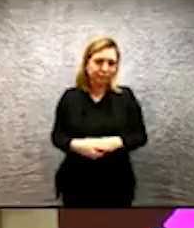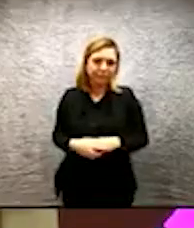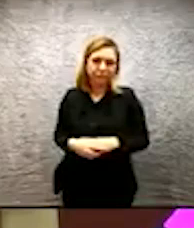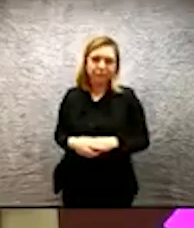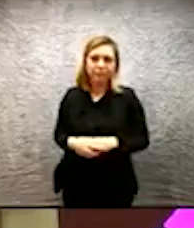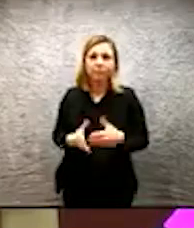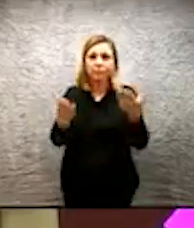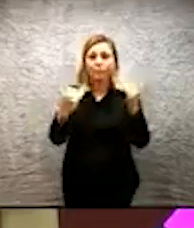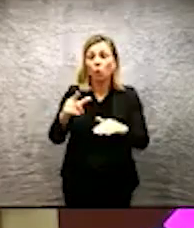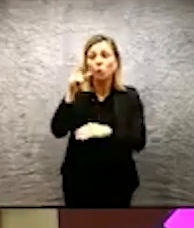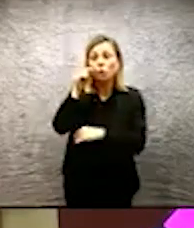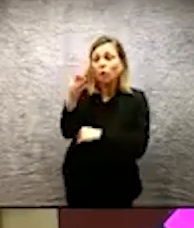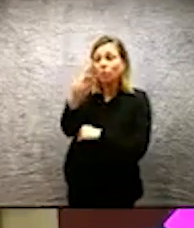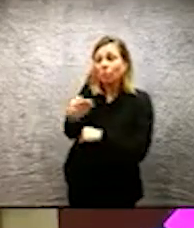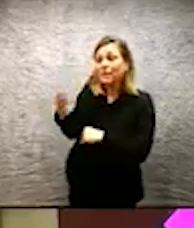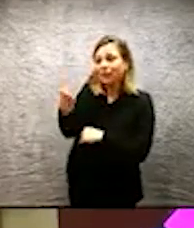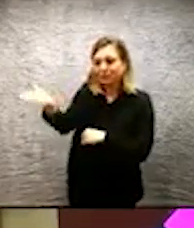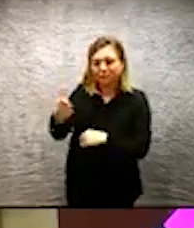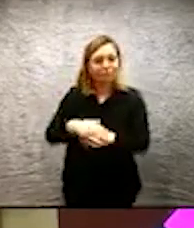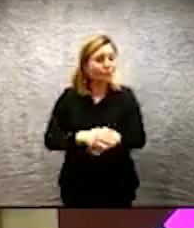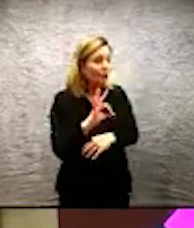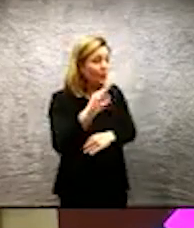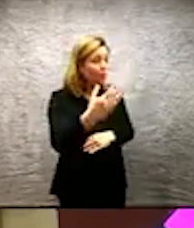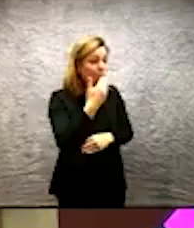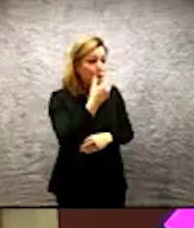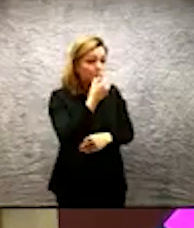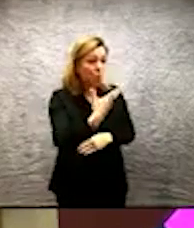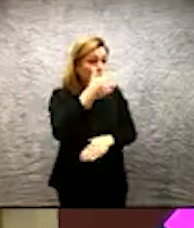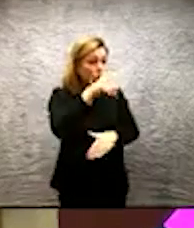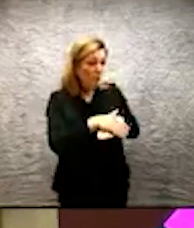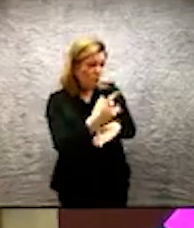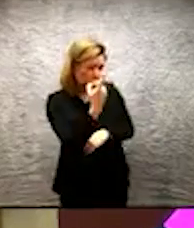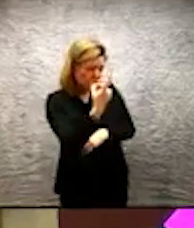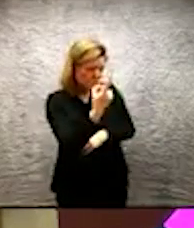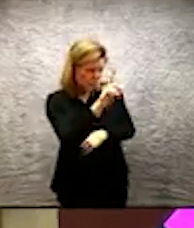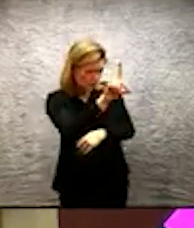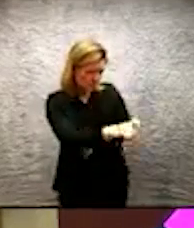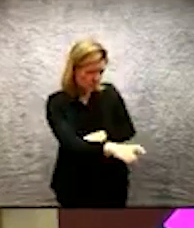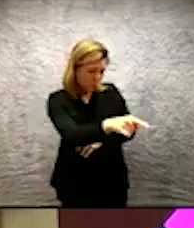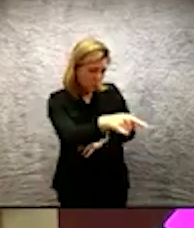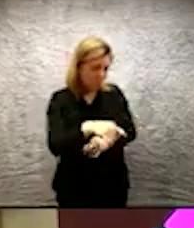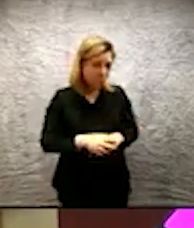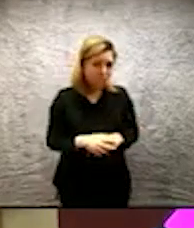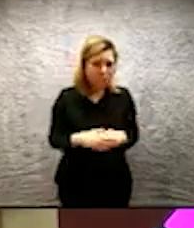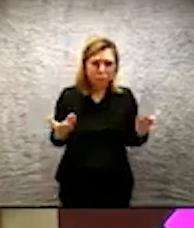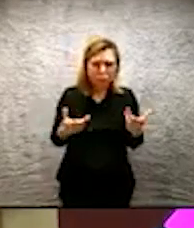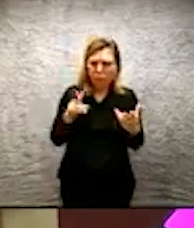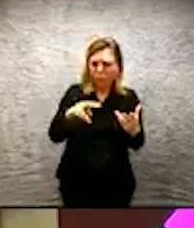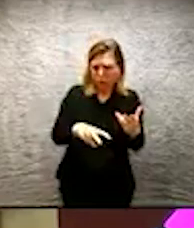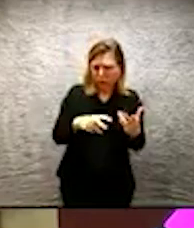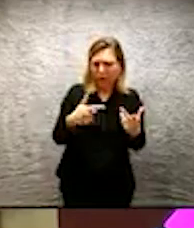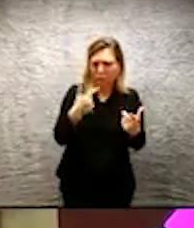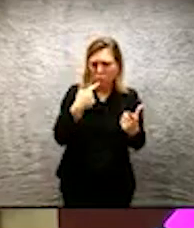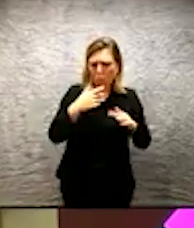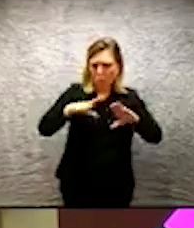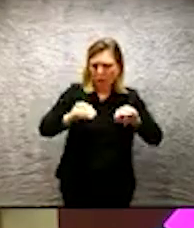Monsieur Mutet. Oui, bonsoir. Juste une petite question. Donc là, il y a la question du lieu. La